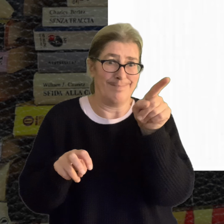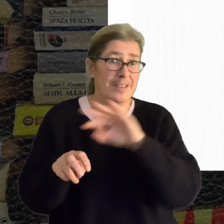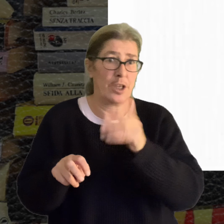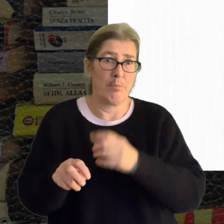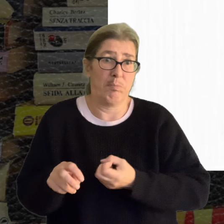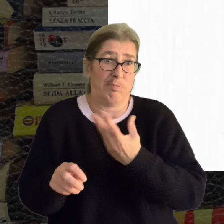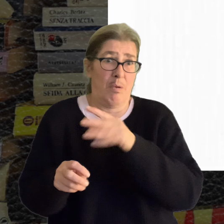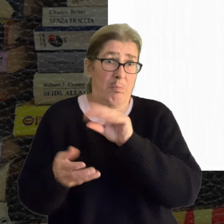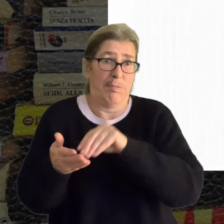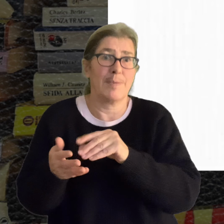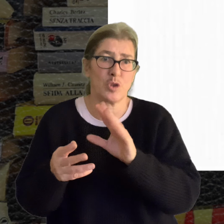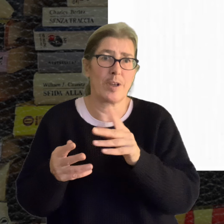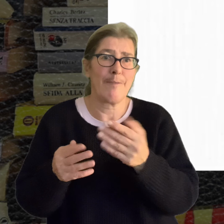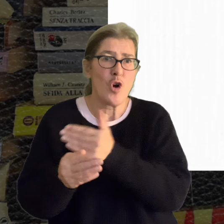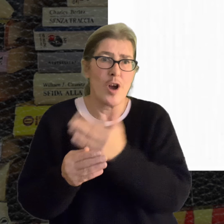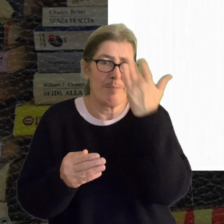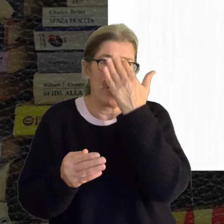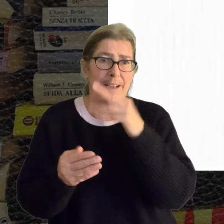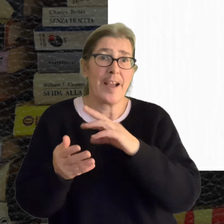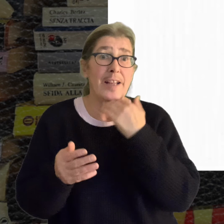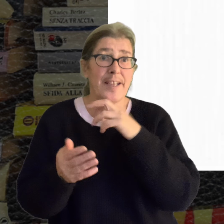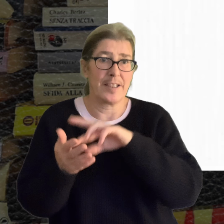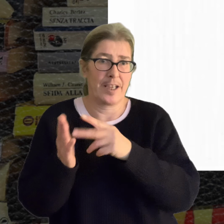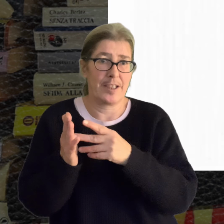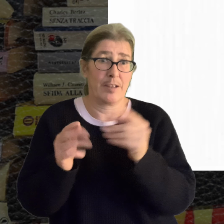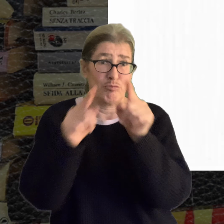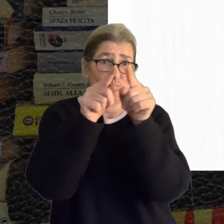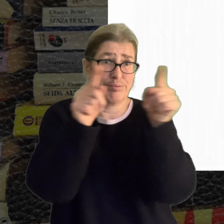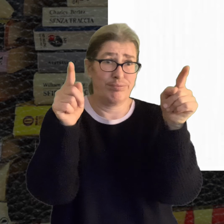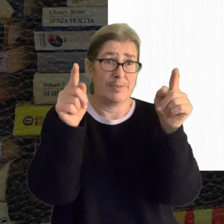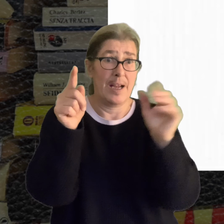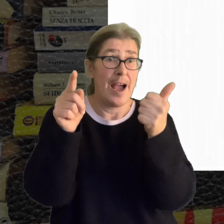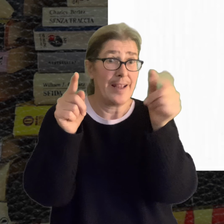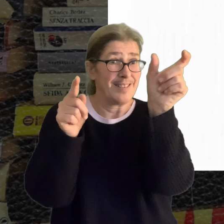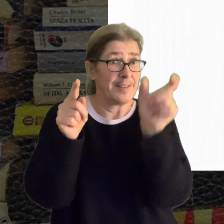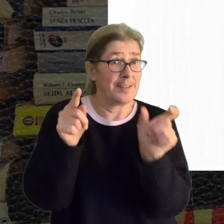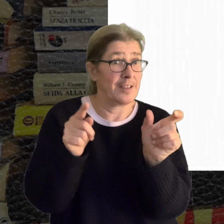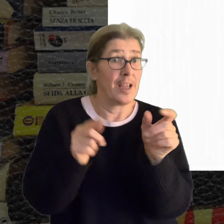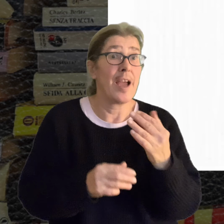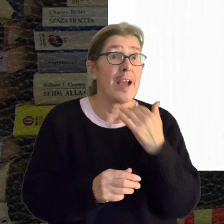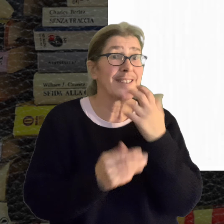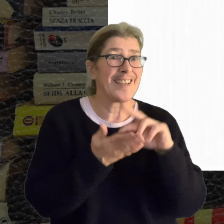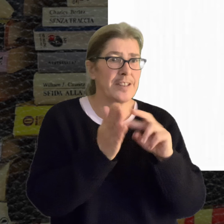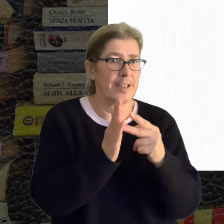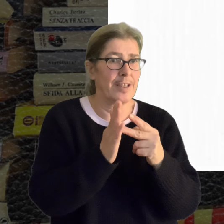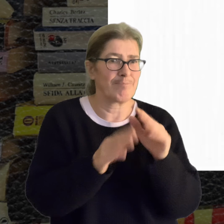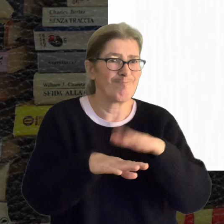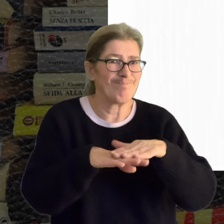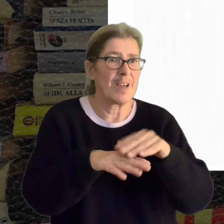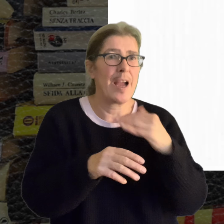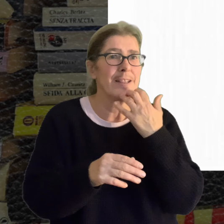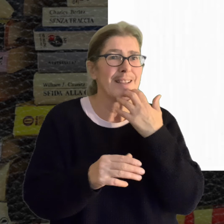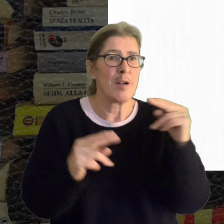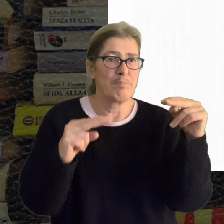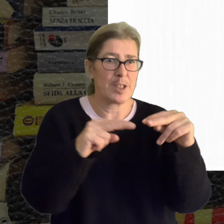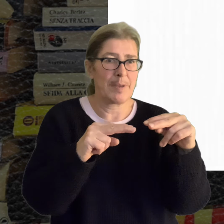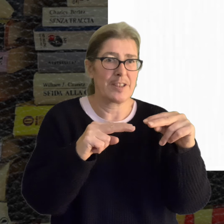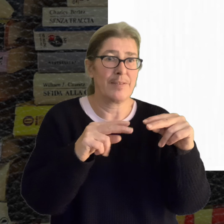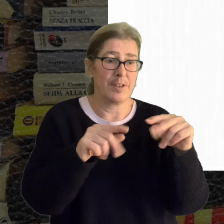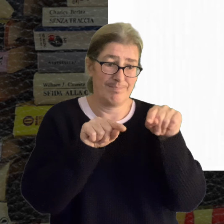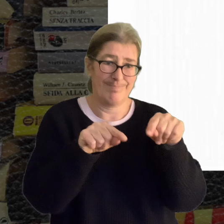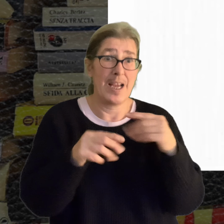sich Erzähltechniken und eine Erzähltechnik davon ist die Erzählperspektive und es gibt